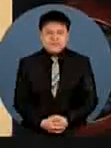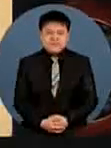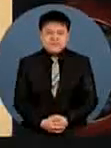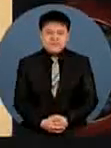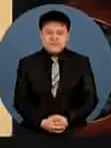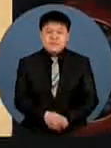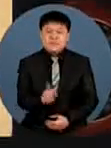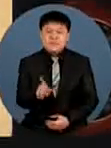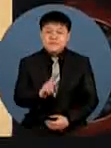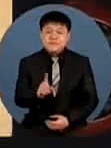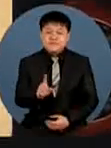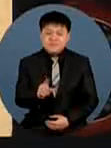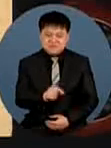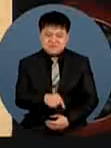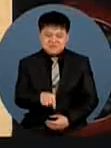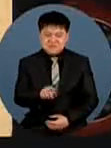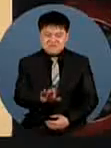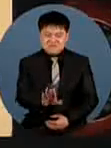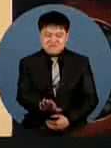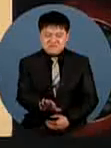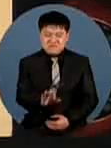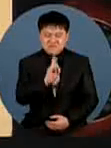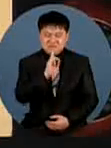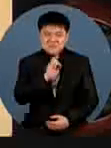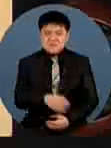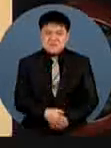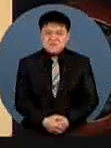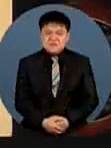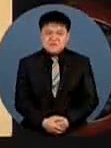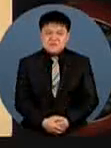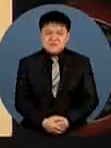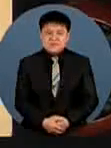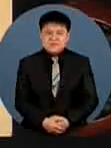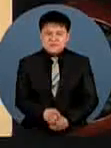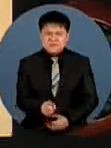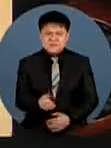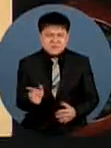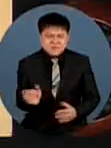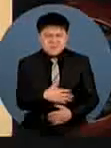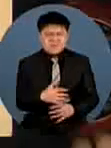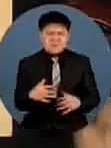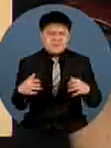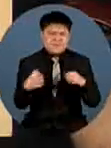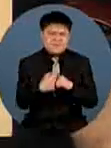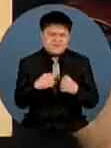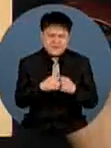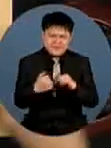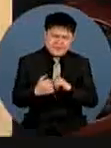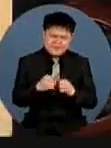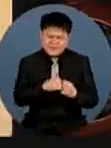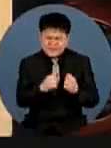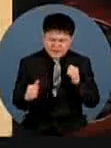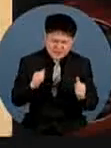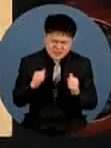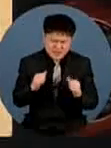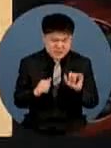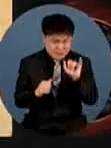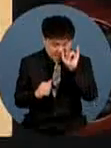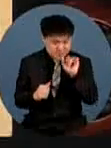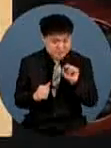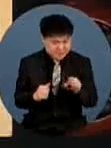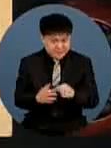자, 그 자리는 이제 필연이 되겠습니다. 오늘 여기서 불꽃 튀는 접전이 벌어집니다. 네.